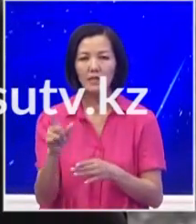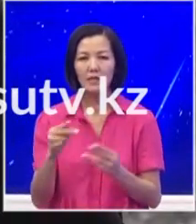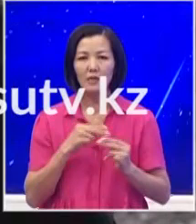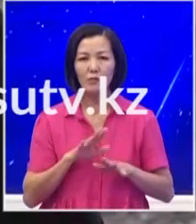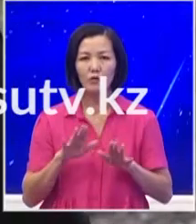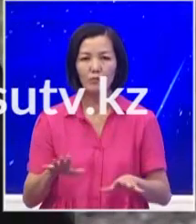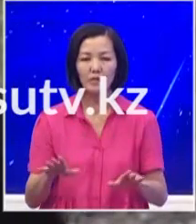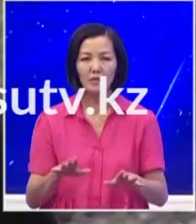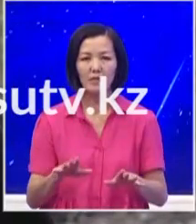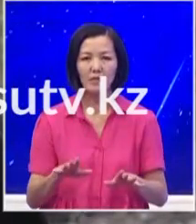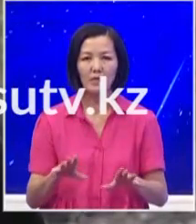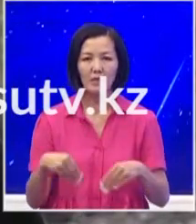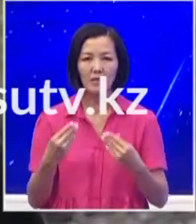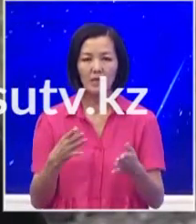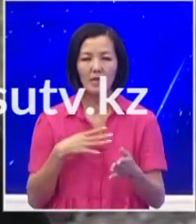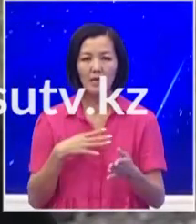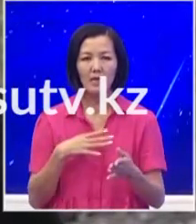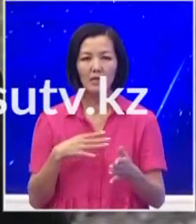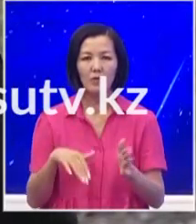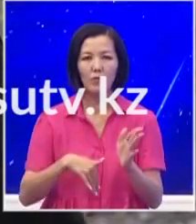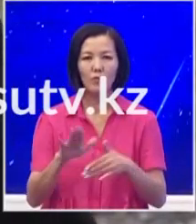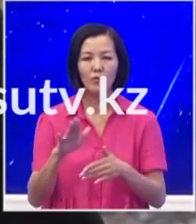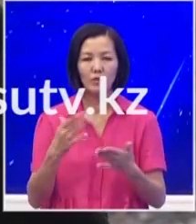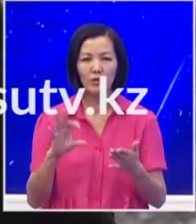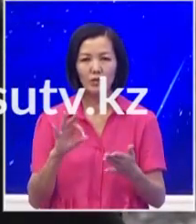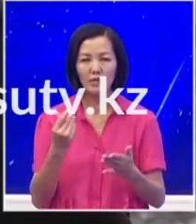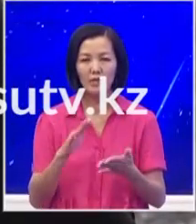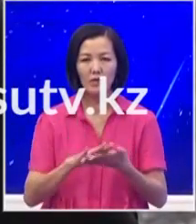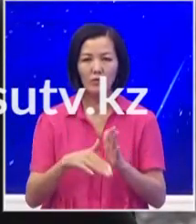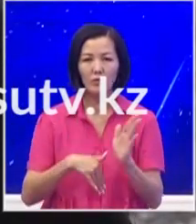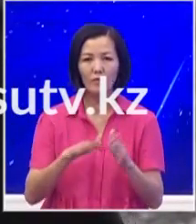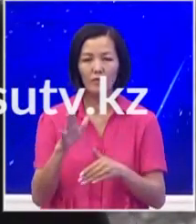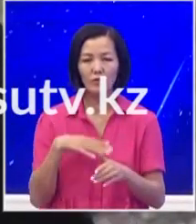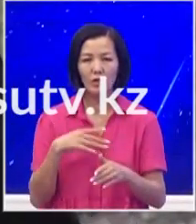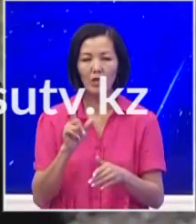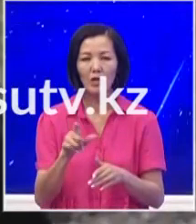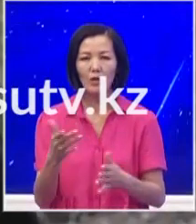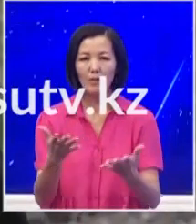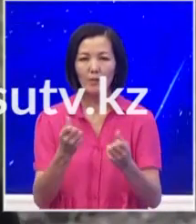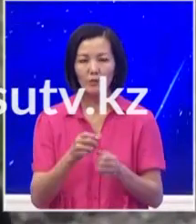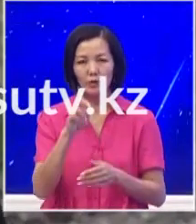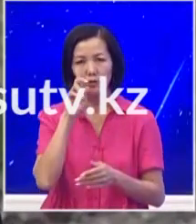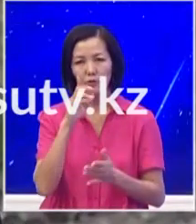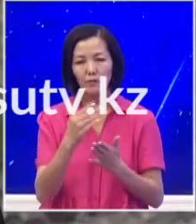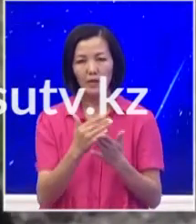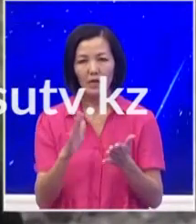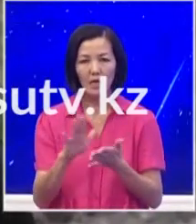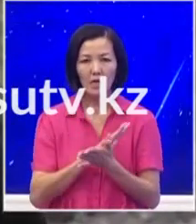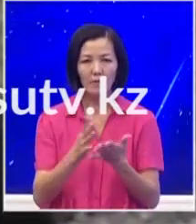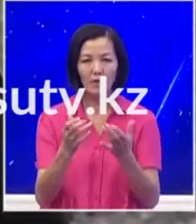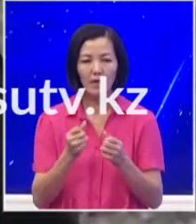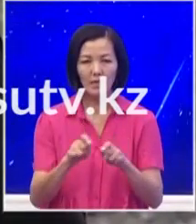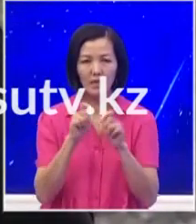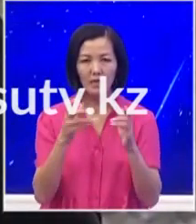рабочими местами. Все это комплексно улучшает социальный уровень населения, ведь любой человек может получить государственный грант, открыть